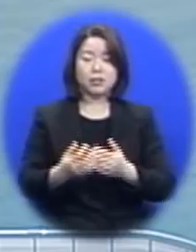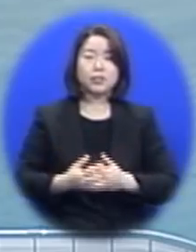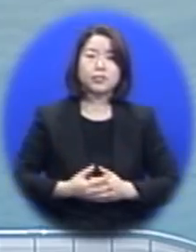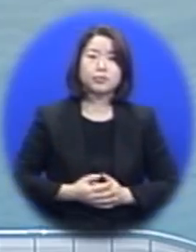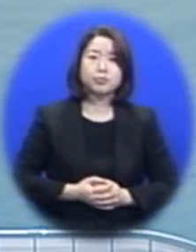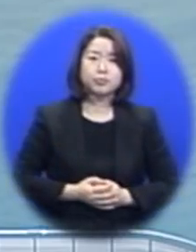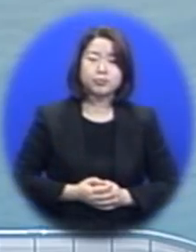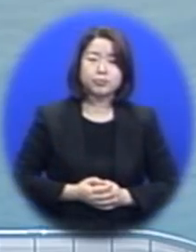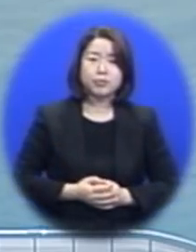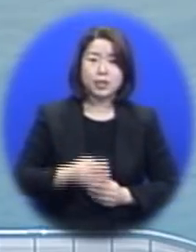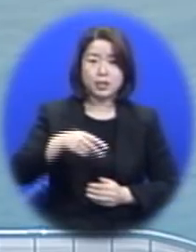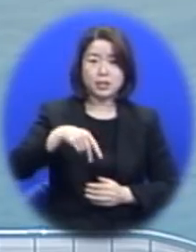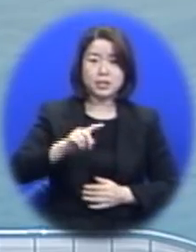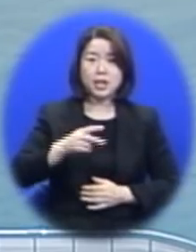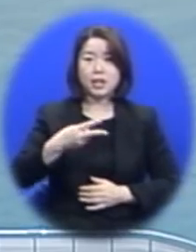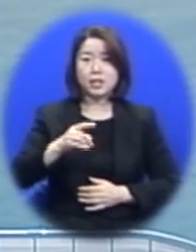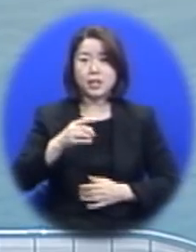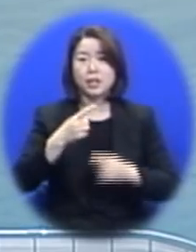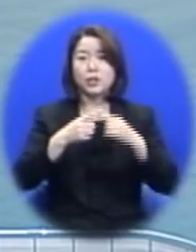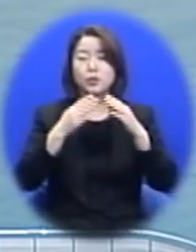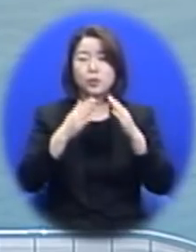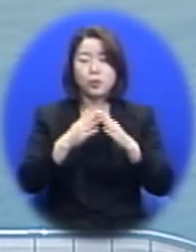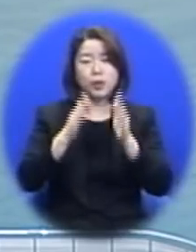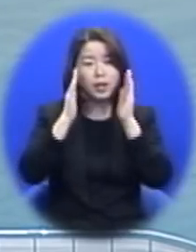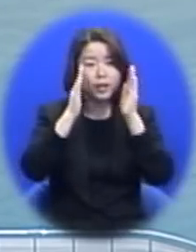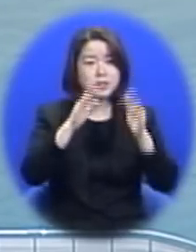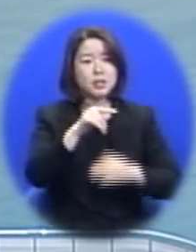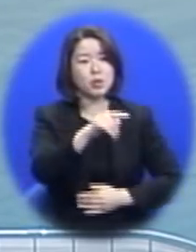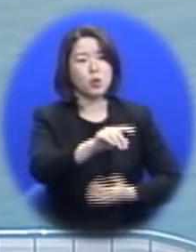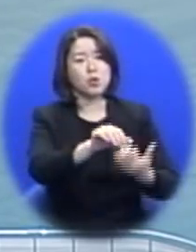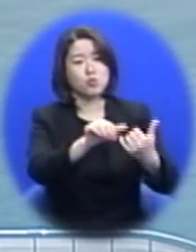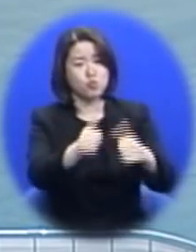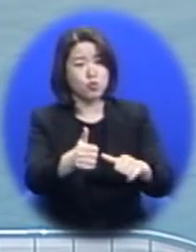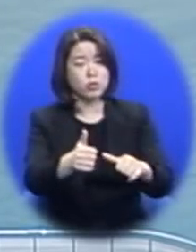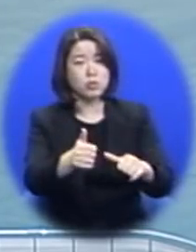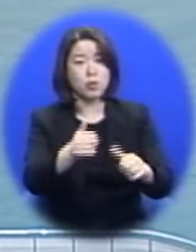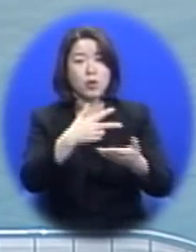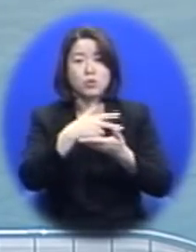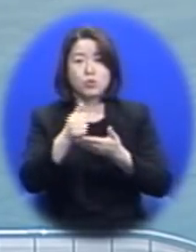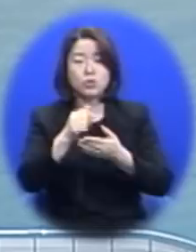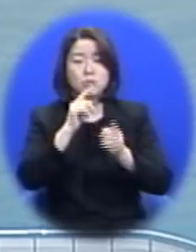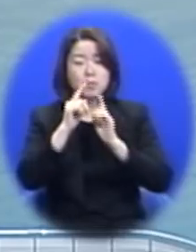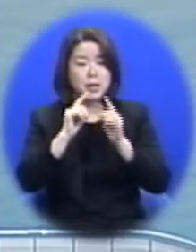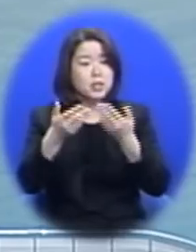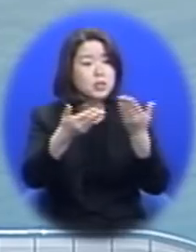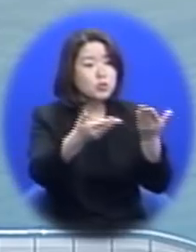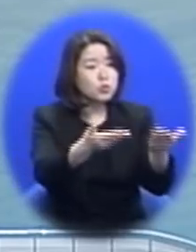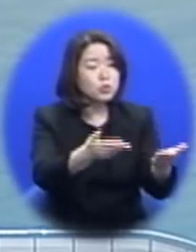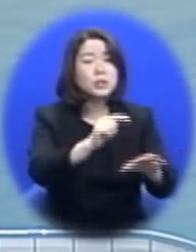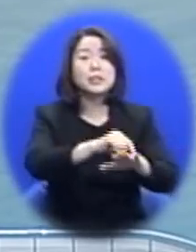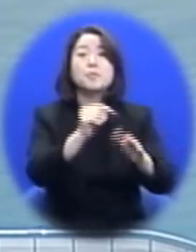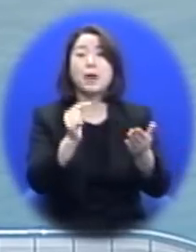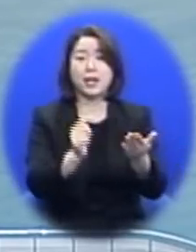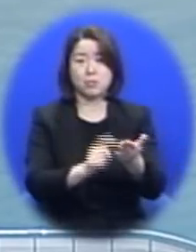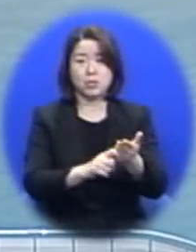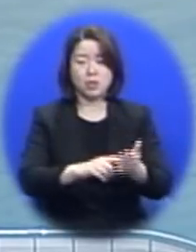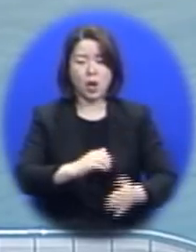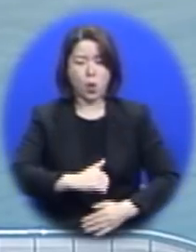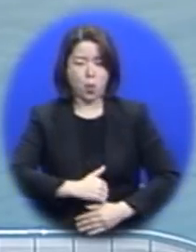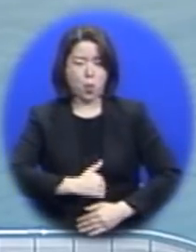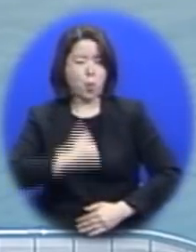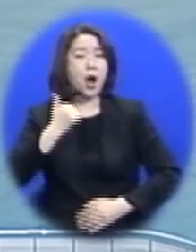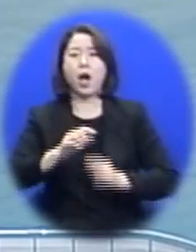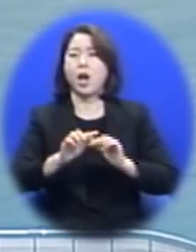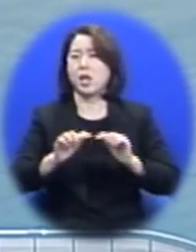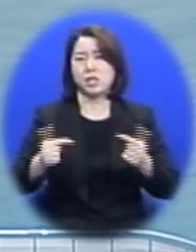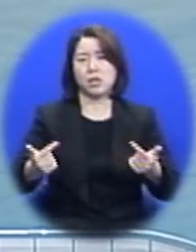그런데 이 4대 교회를 향하여 너는 죽었어 이렇게 말씀하시는 주님의 마음은 진노하는 마음이